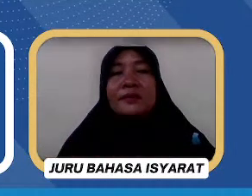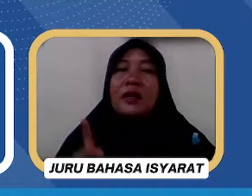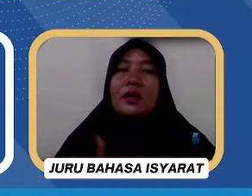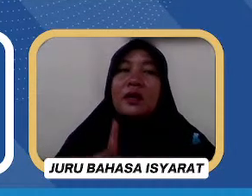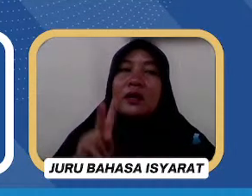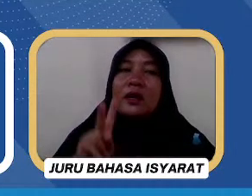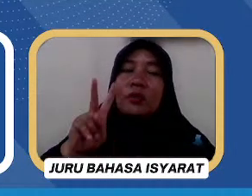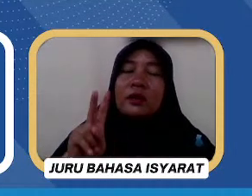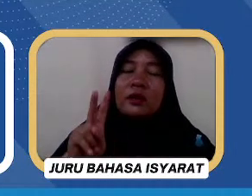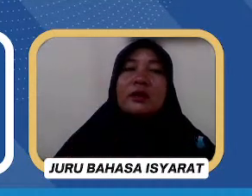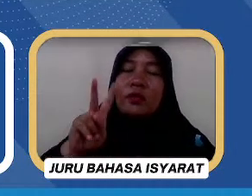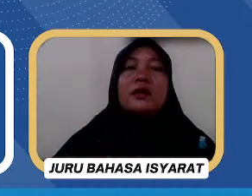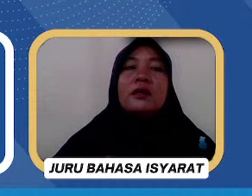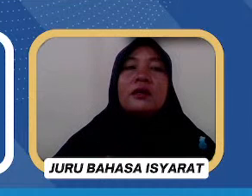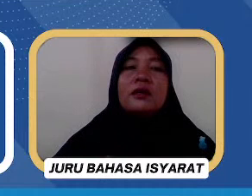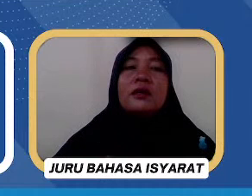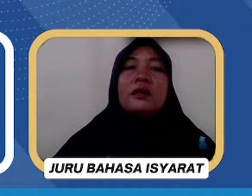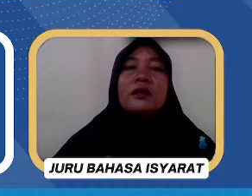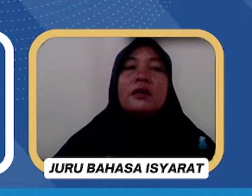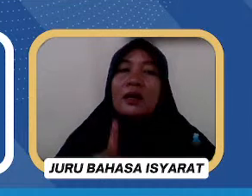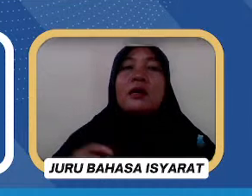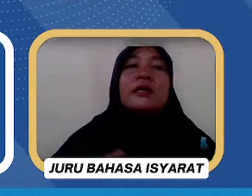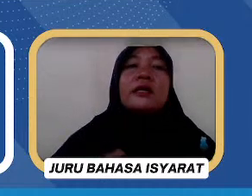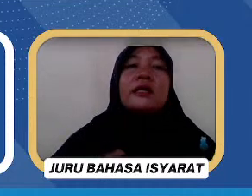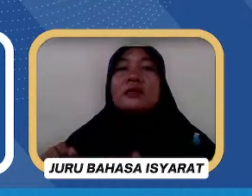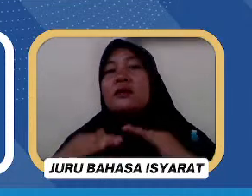kita juga sebagai orang tua